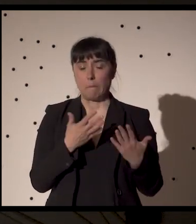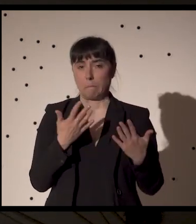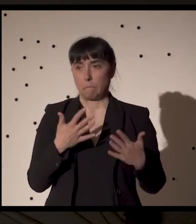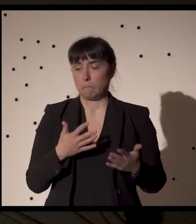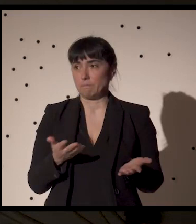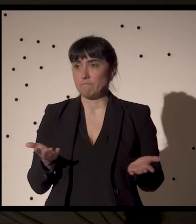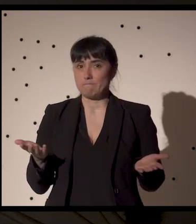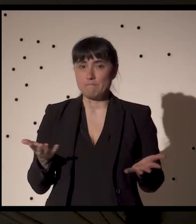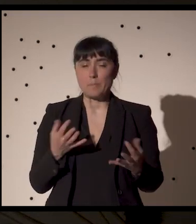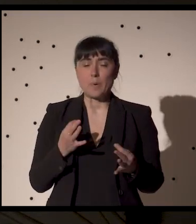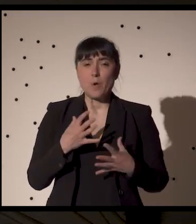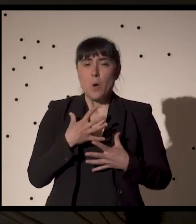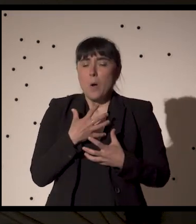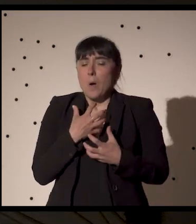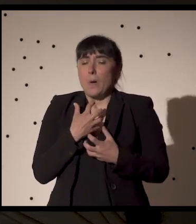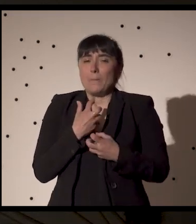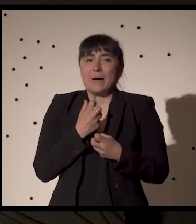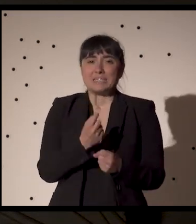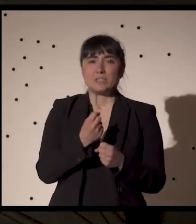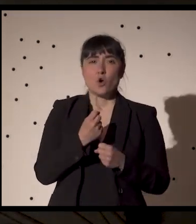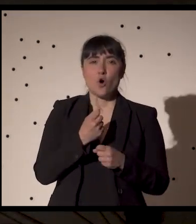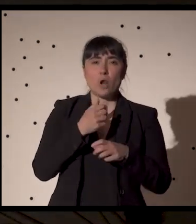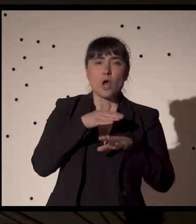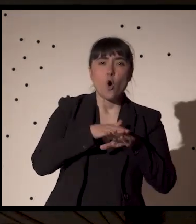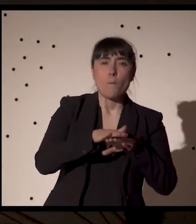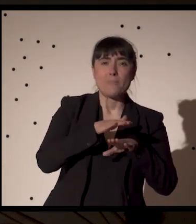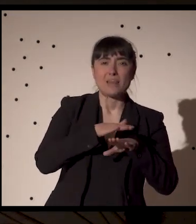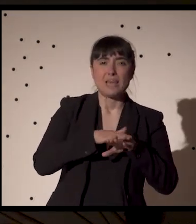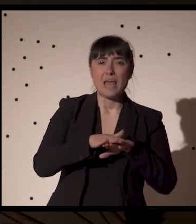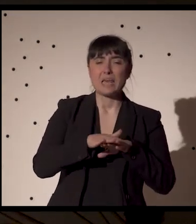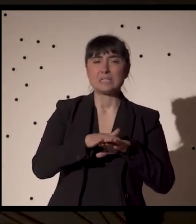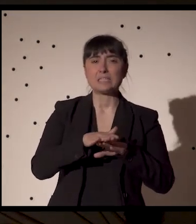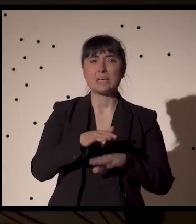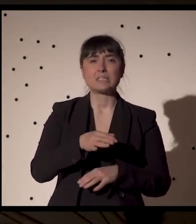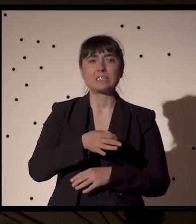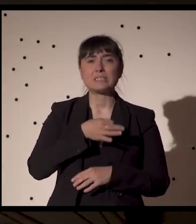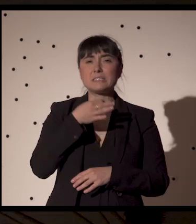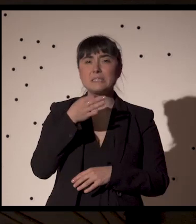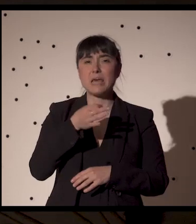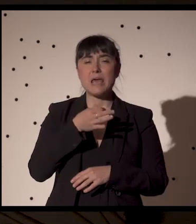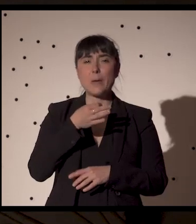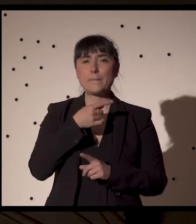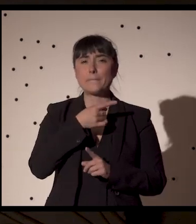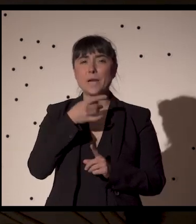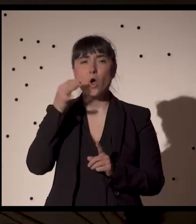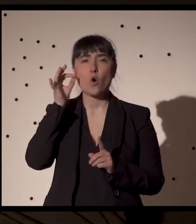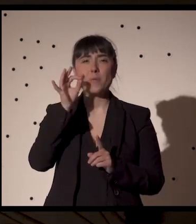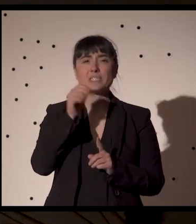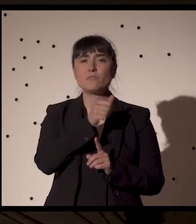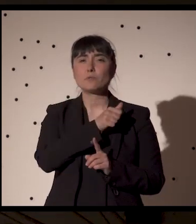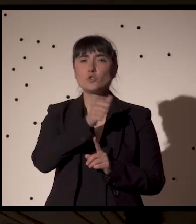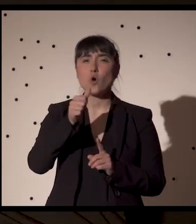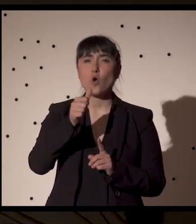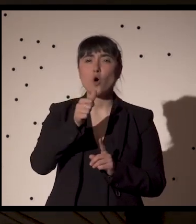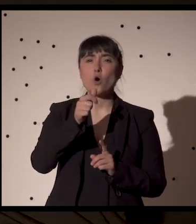il lavoro appassionato e competente sempre indirizzato solo al fine pubblico la